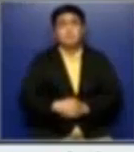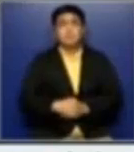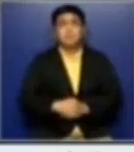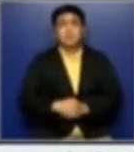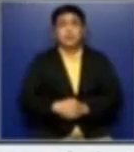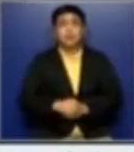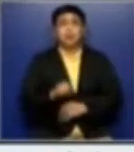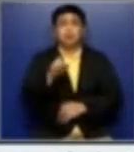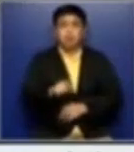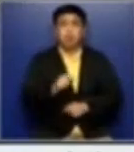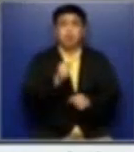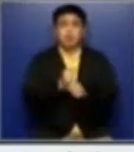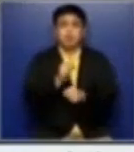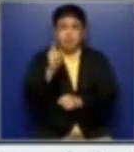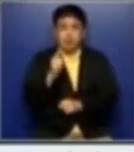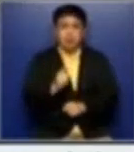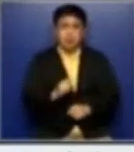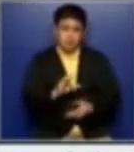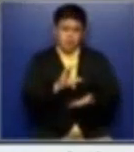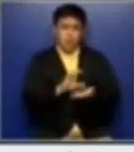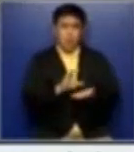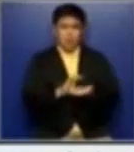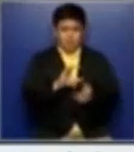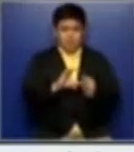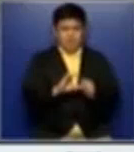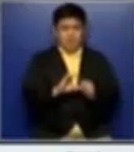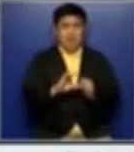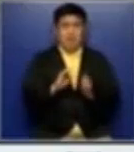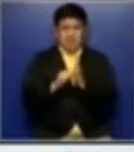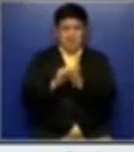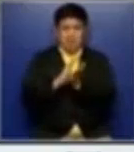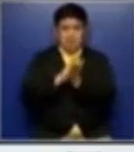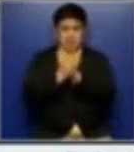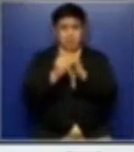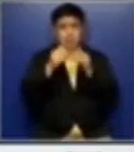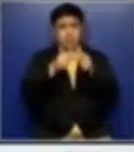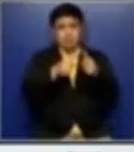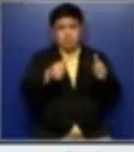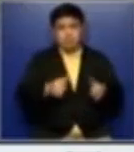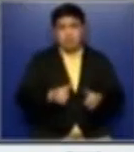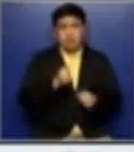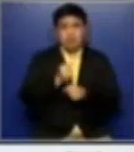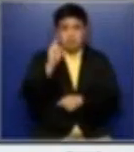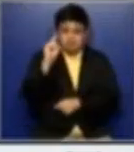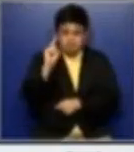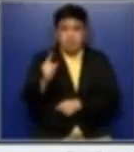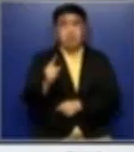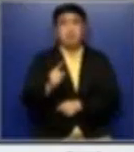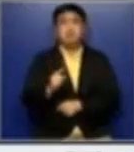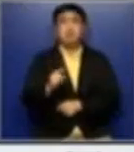ต้องทำอะไรใหม่กับงบประมาณนี้แล้วนอกจากทำอะไรใหม่กับงบประมาณนี้แล้วนี่เรา